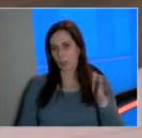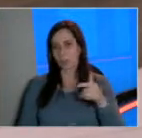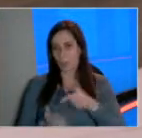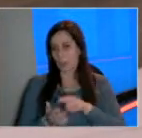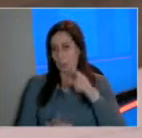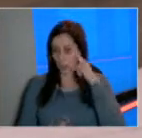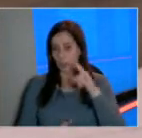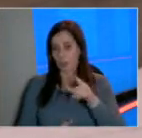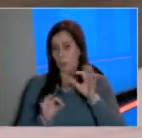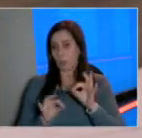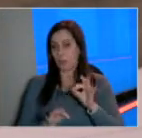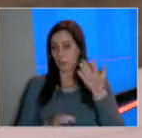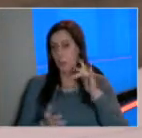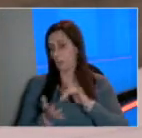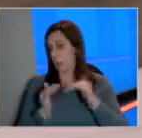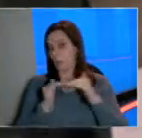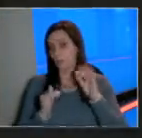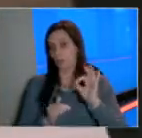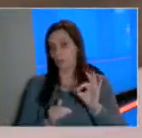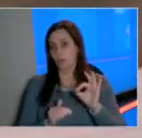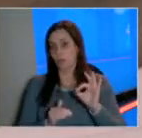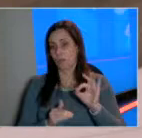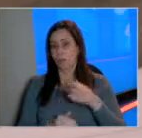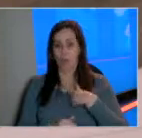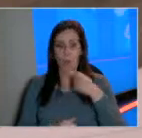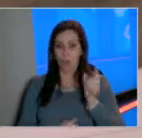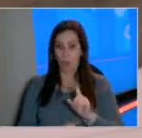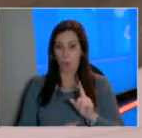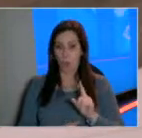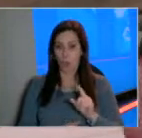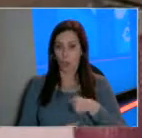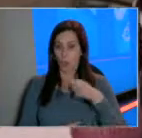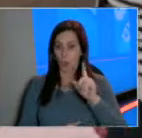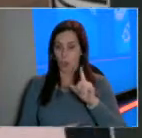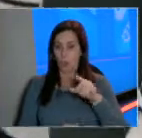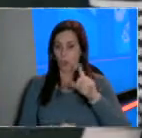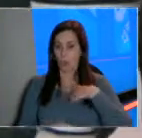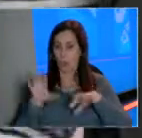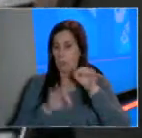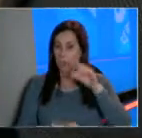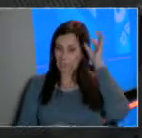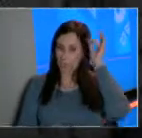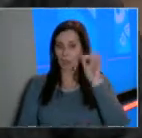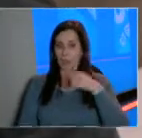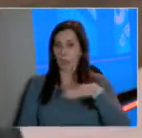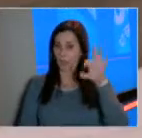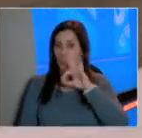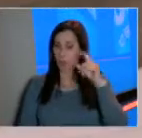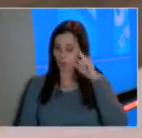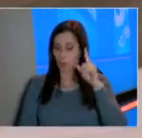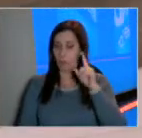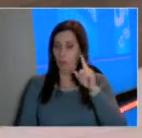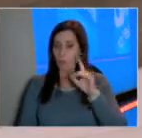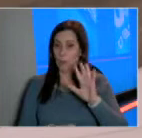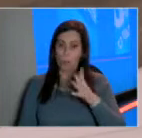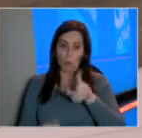זה לפי דעתי בהחלט היה המקום שלה. אני לא הייתי בין המצביעים לה. אבל אני עדיין חושבת